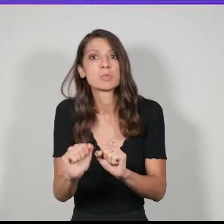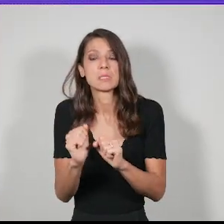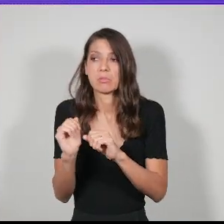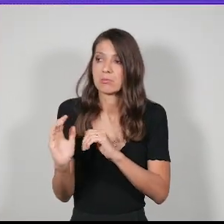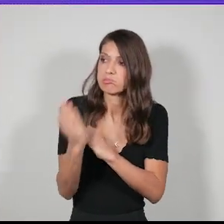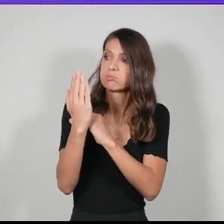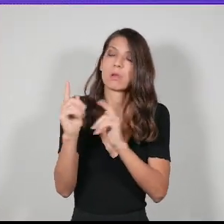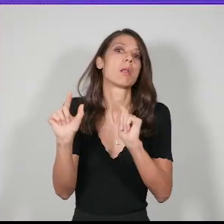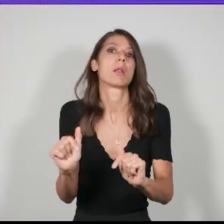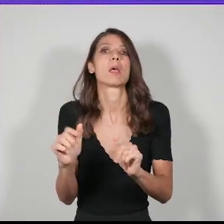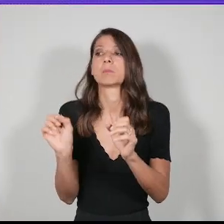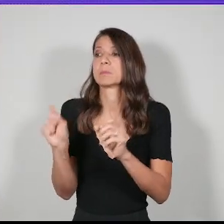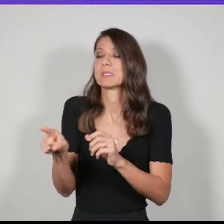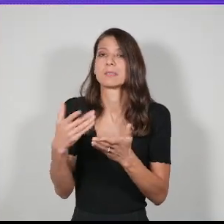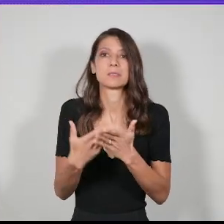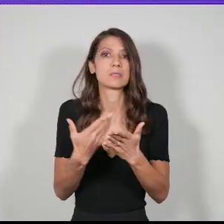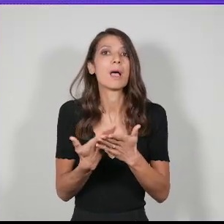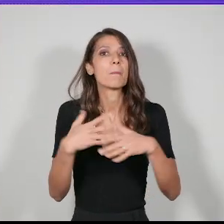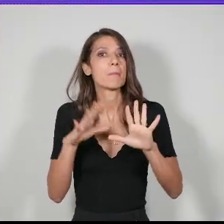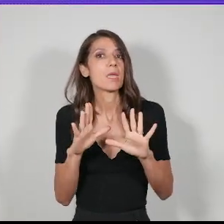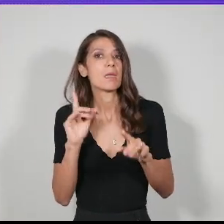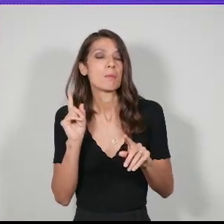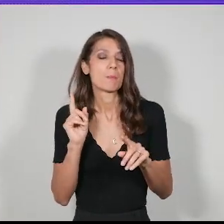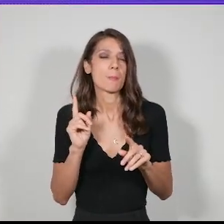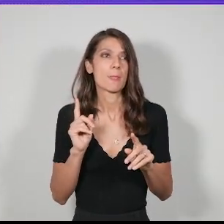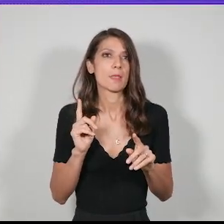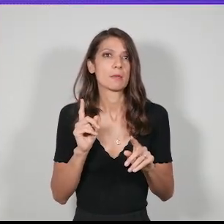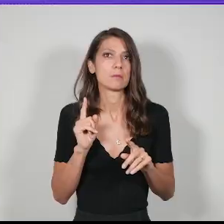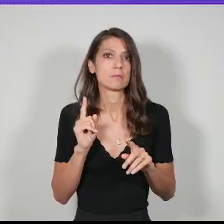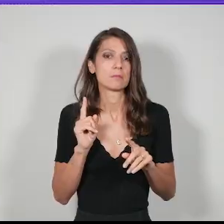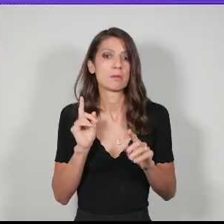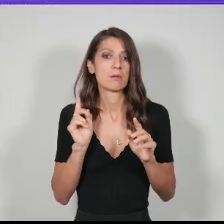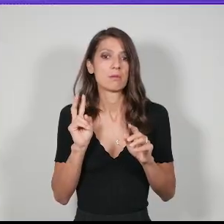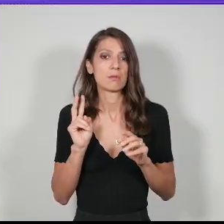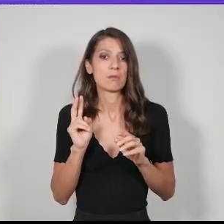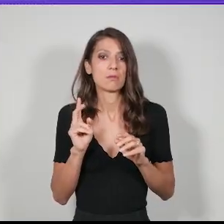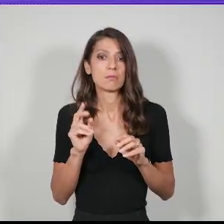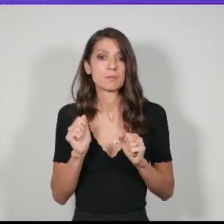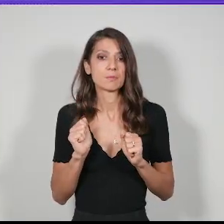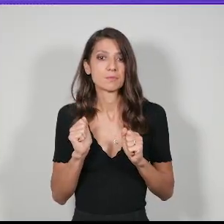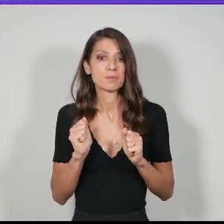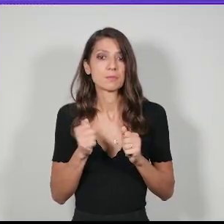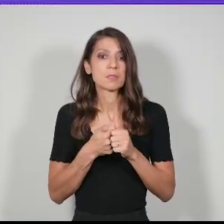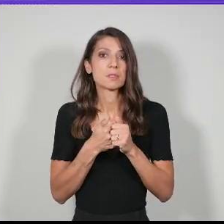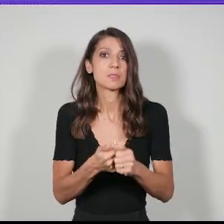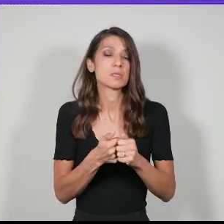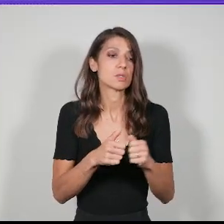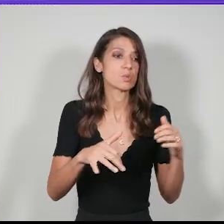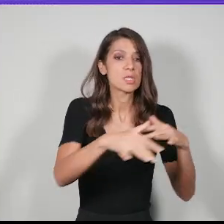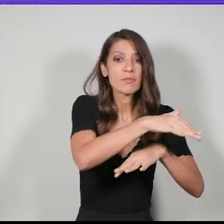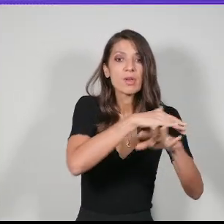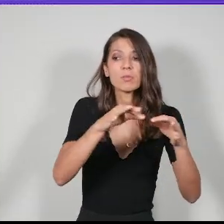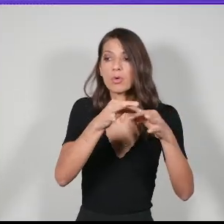on peut peut-être penser qu'il y a une approche transférable, adaptable en fonction des environnements et des